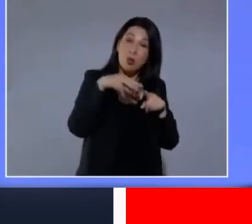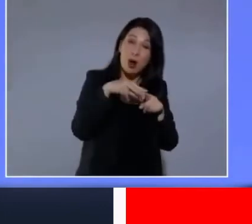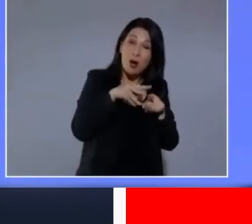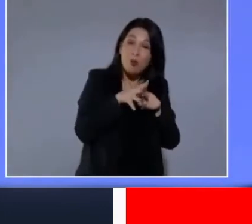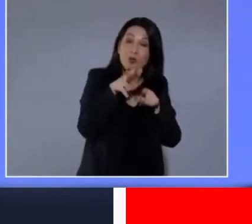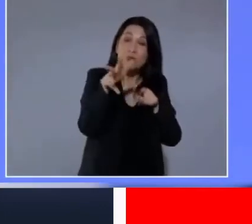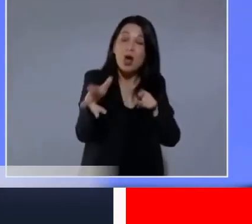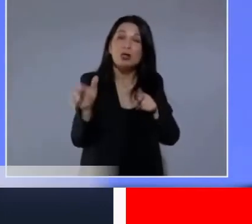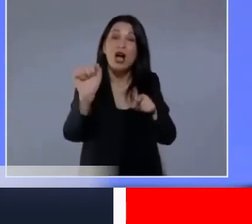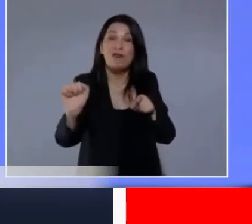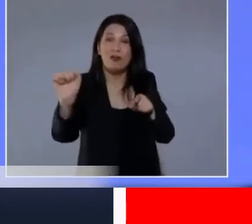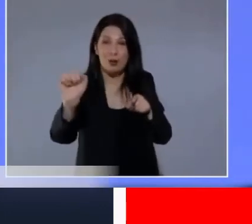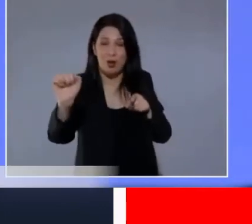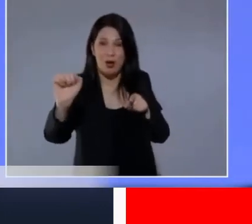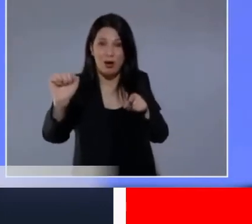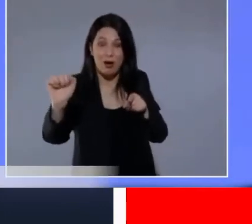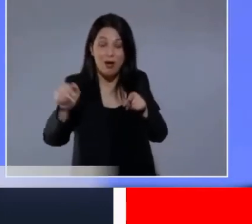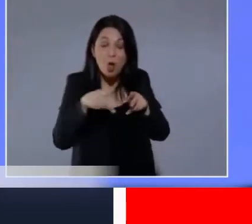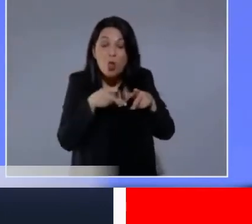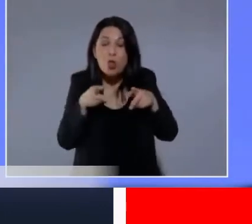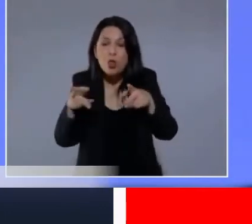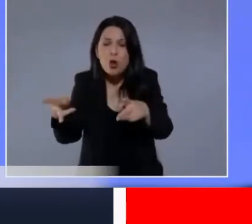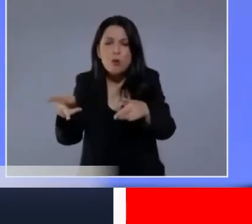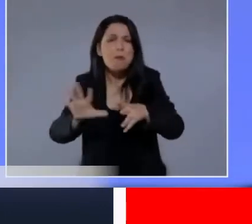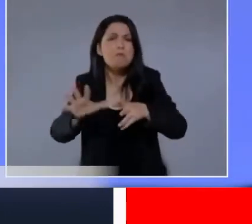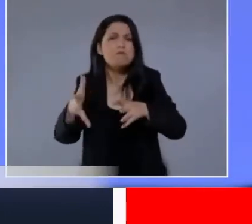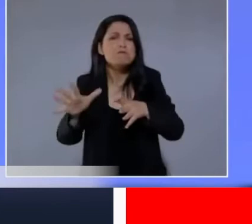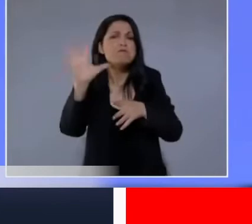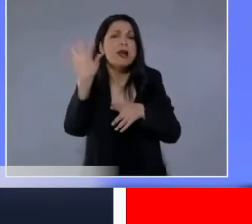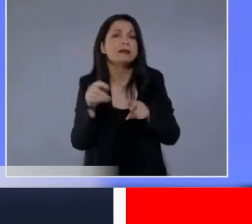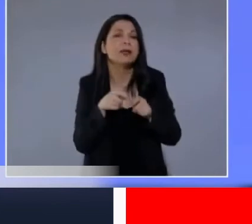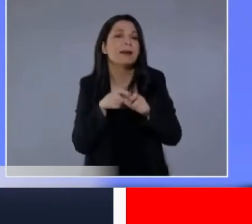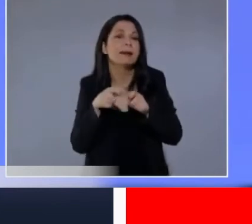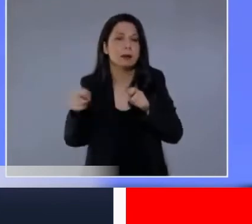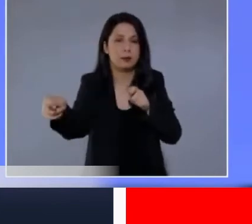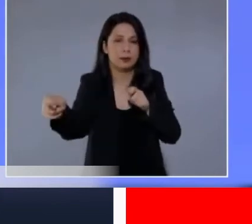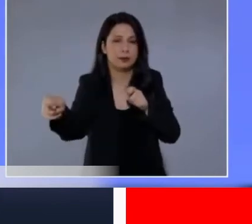Είναι μήκους περίπου 50 χιλιόμετρων, από τα οποία